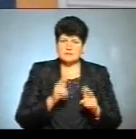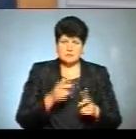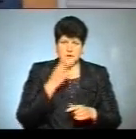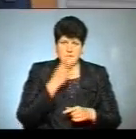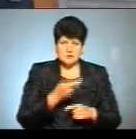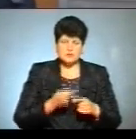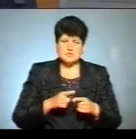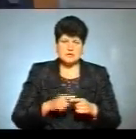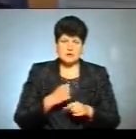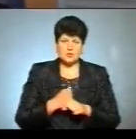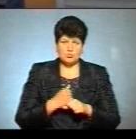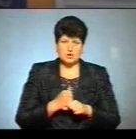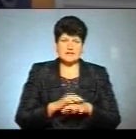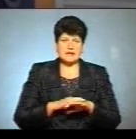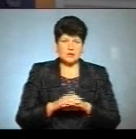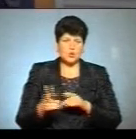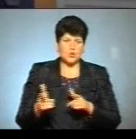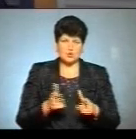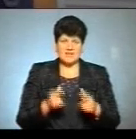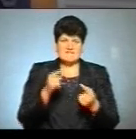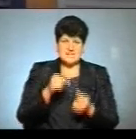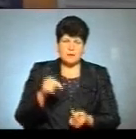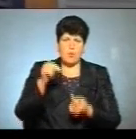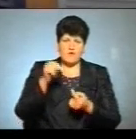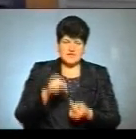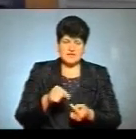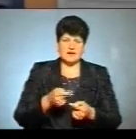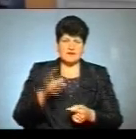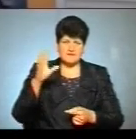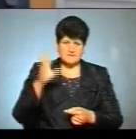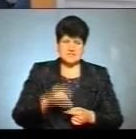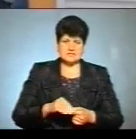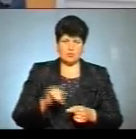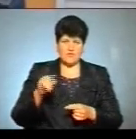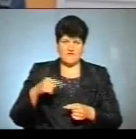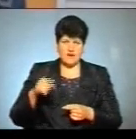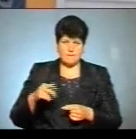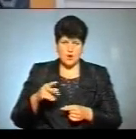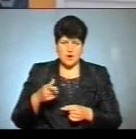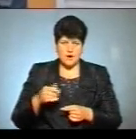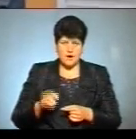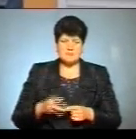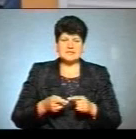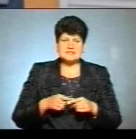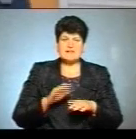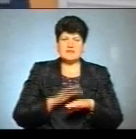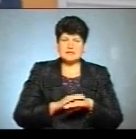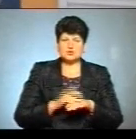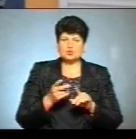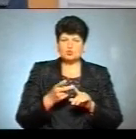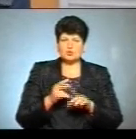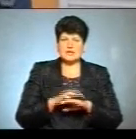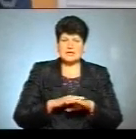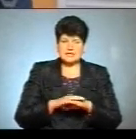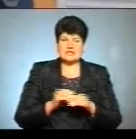що це робота, сьогодні ринок готовий, ринок відповідає цілому вимогам. І це фактично другий ринок, який відкрився після